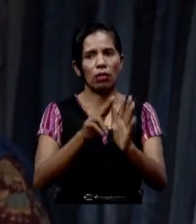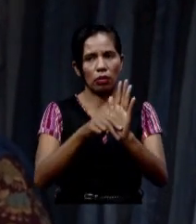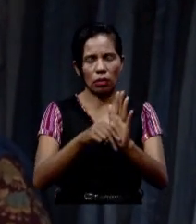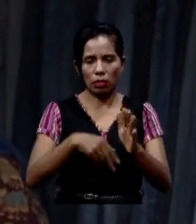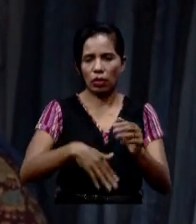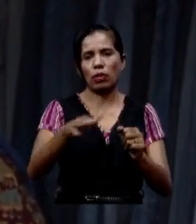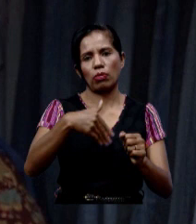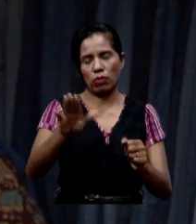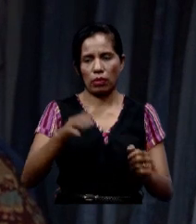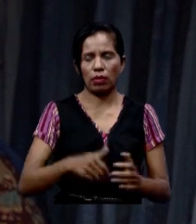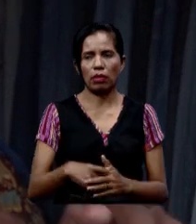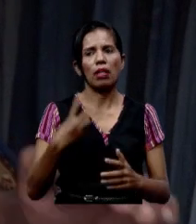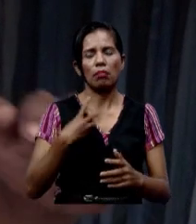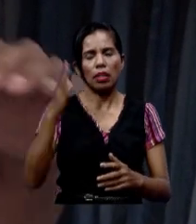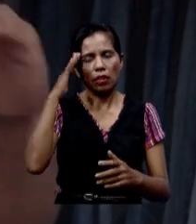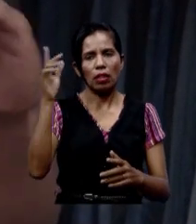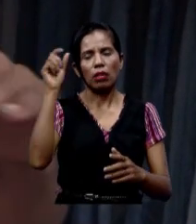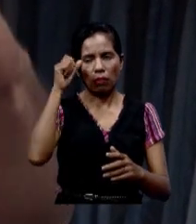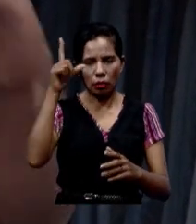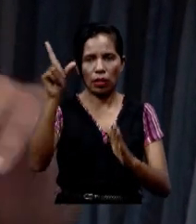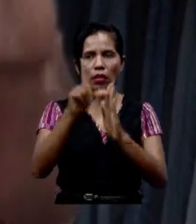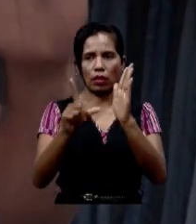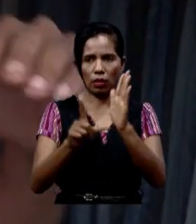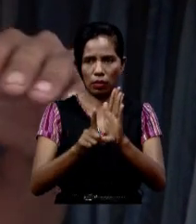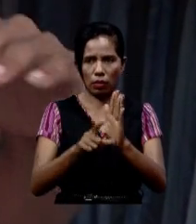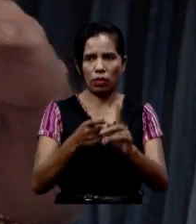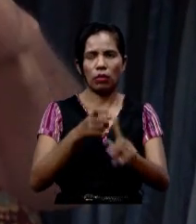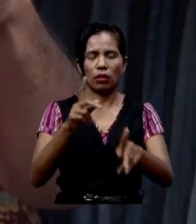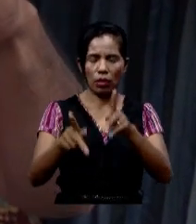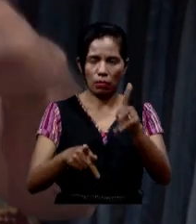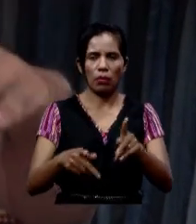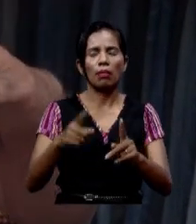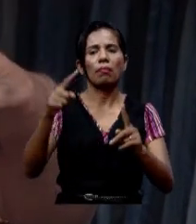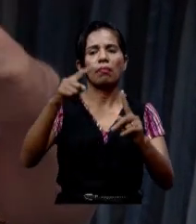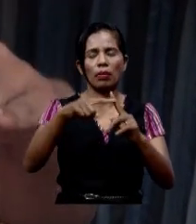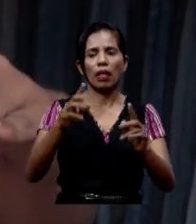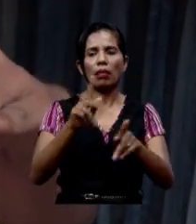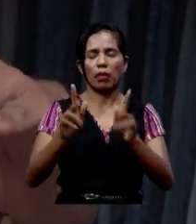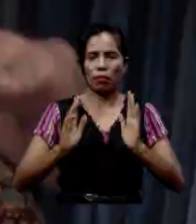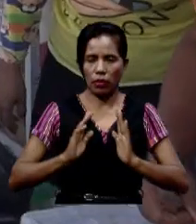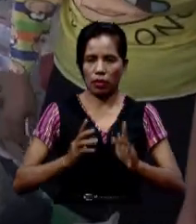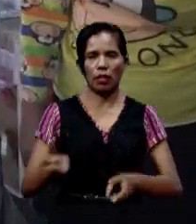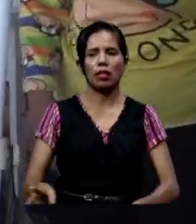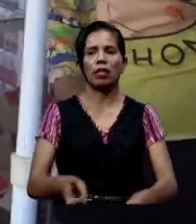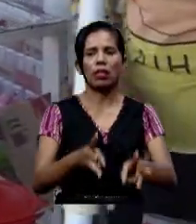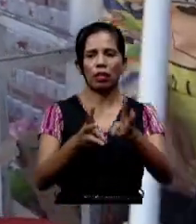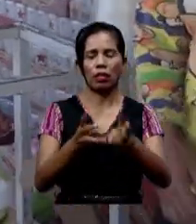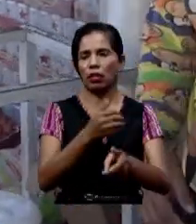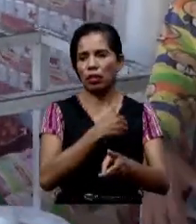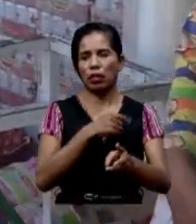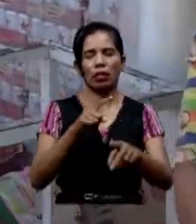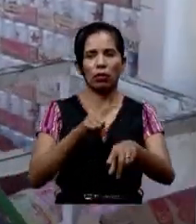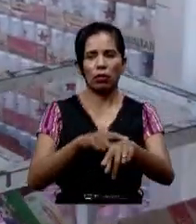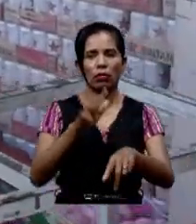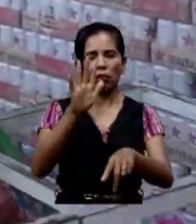dunia. Ami hati nami komprende lei. Lei ini posisi kau mak wabot. Nih biar kau buat nih biar dalang nih. Sedap tu kuli mak mai